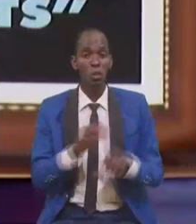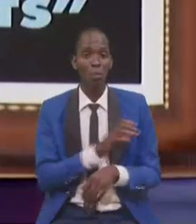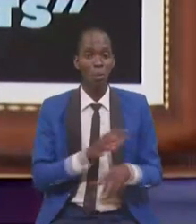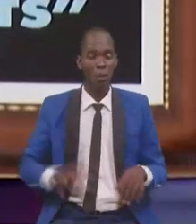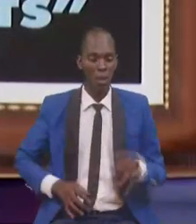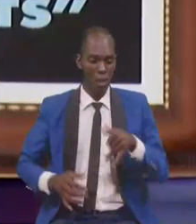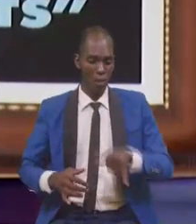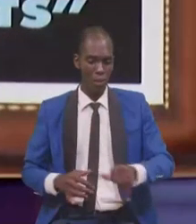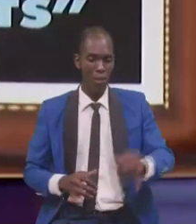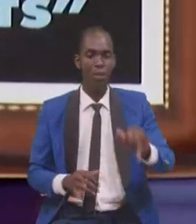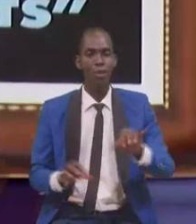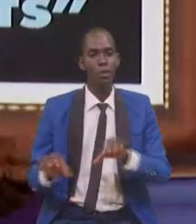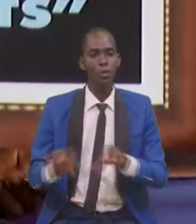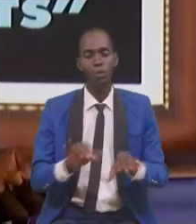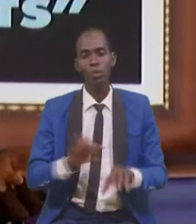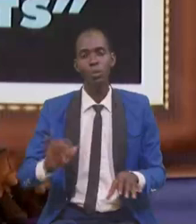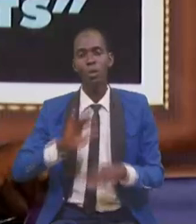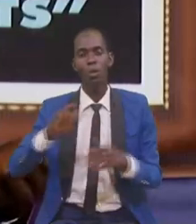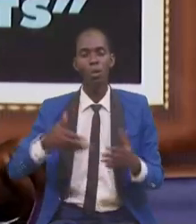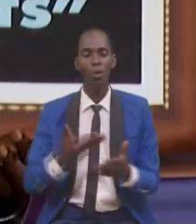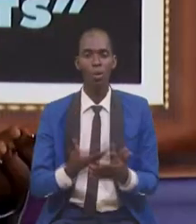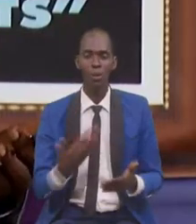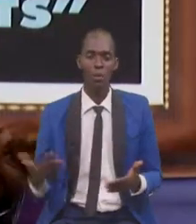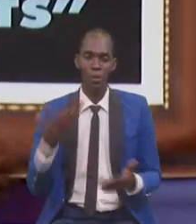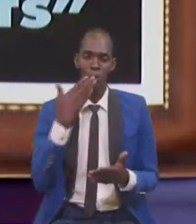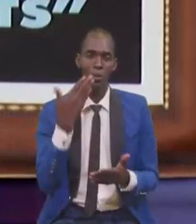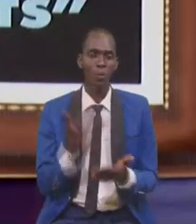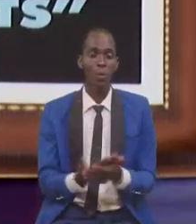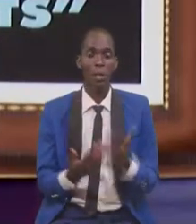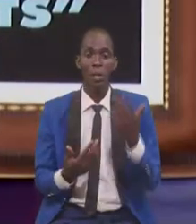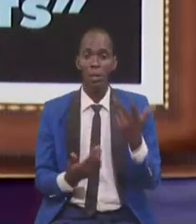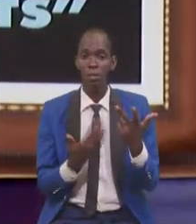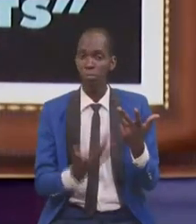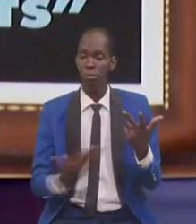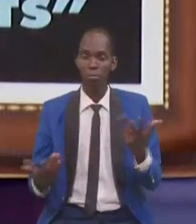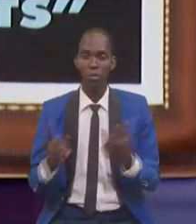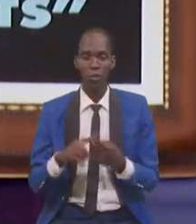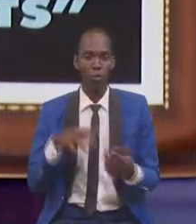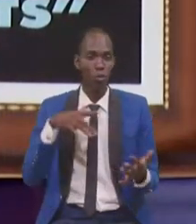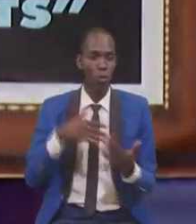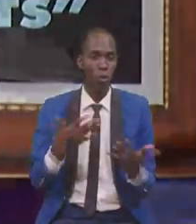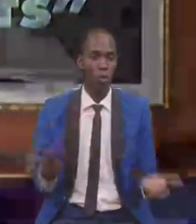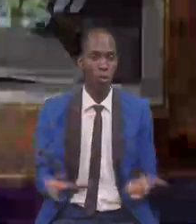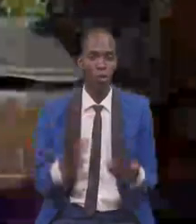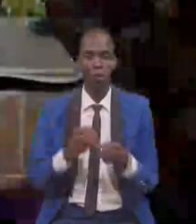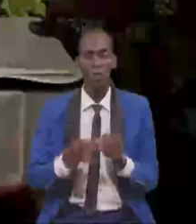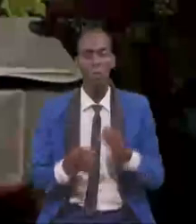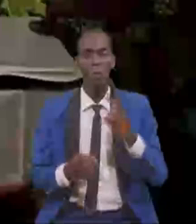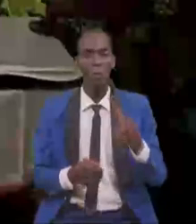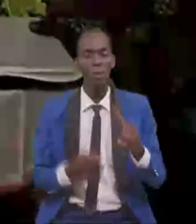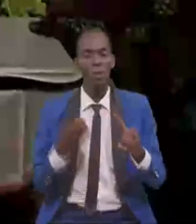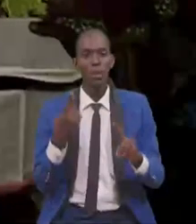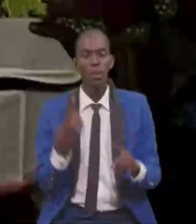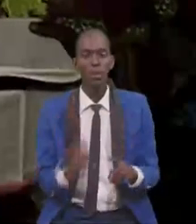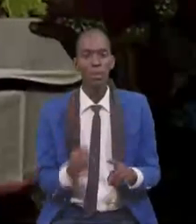Christ inchangeable fait encore tout à merveille. Nous allons voir trois points.